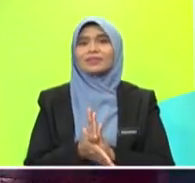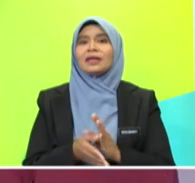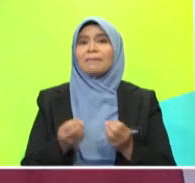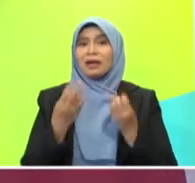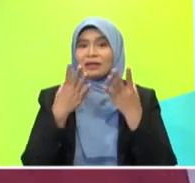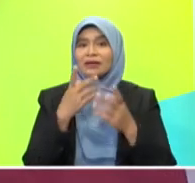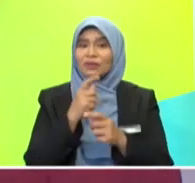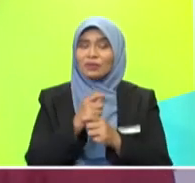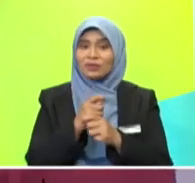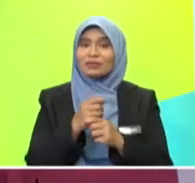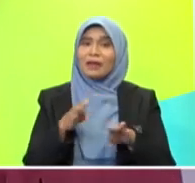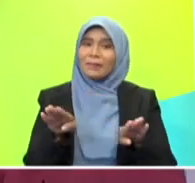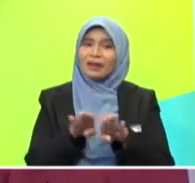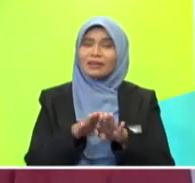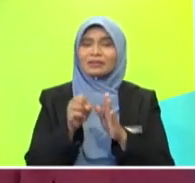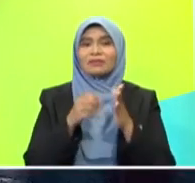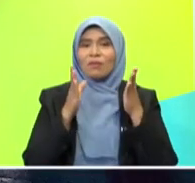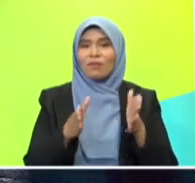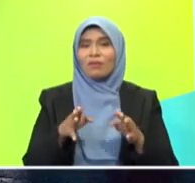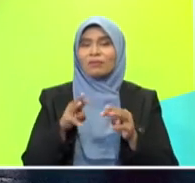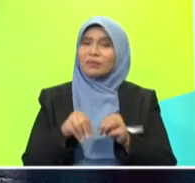tugas sebagai seorang murid